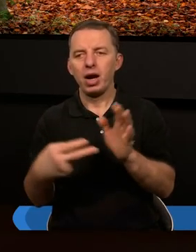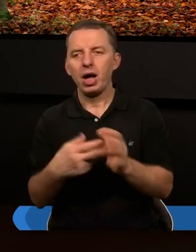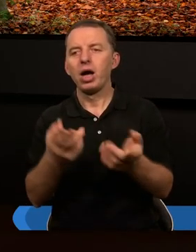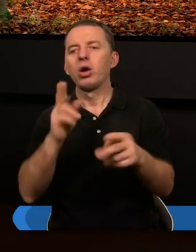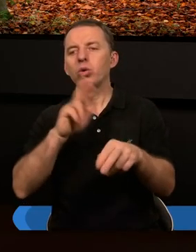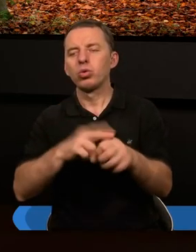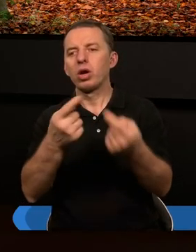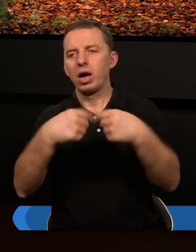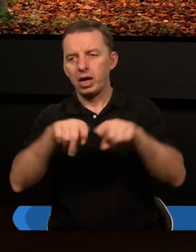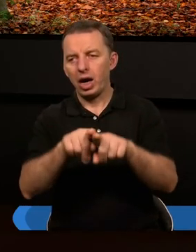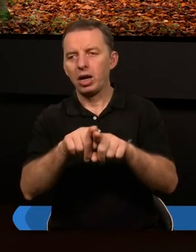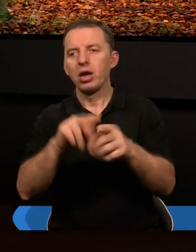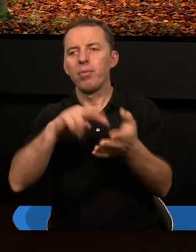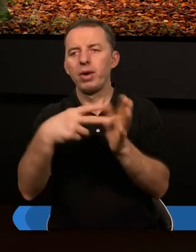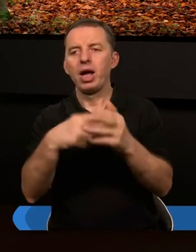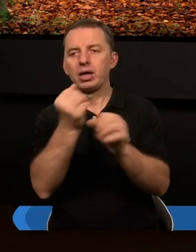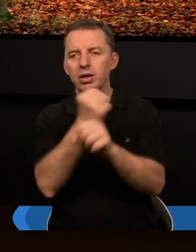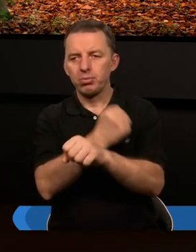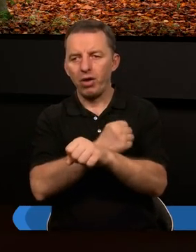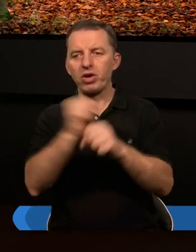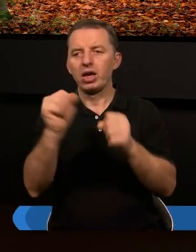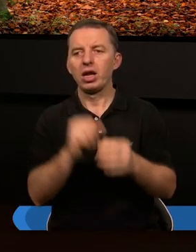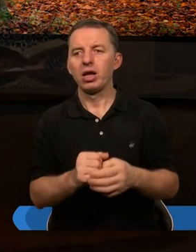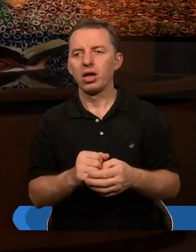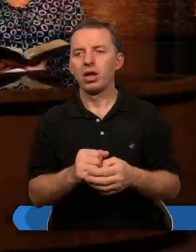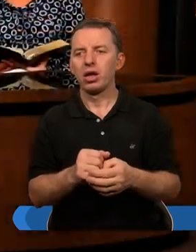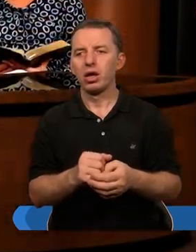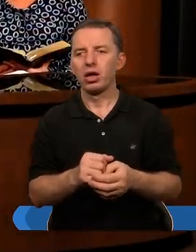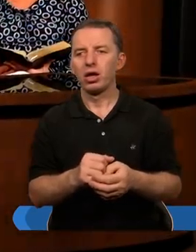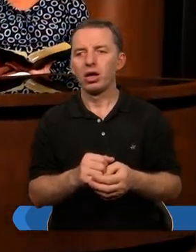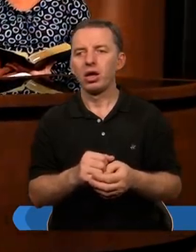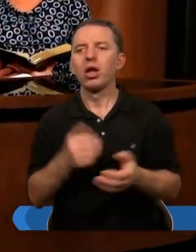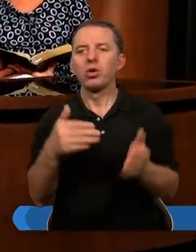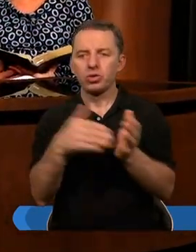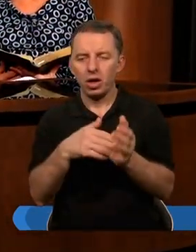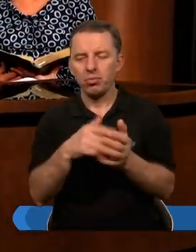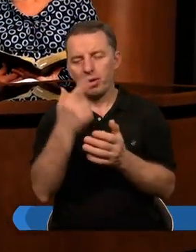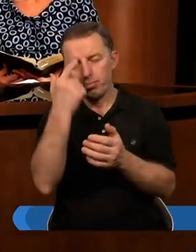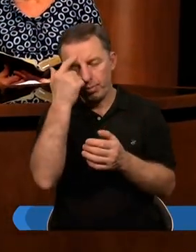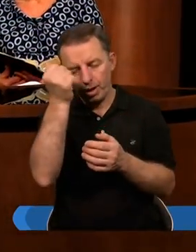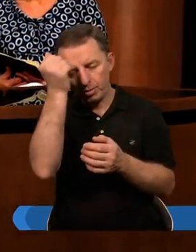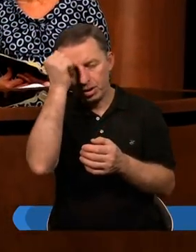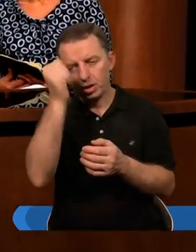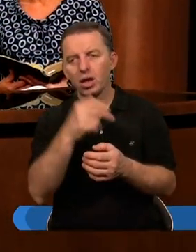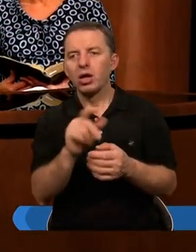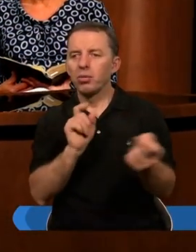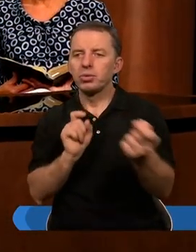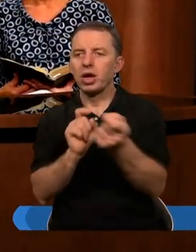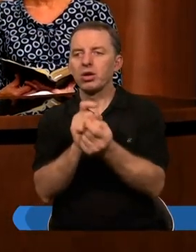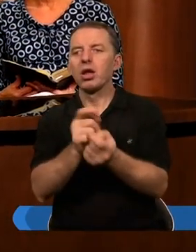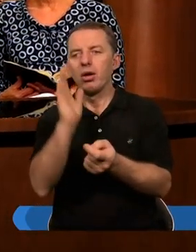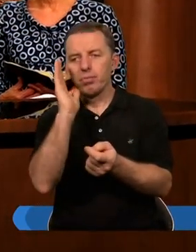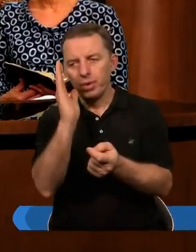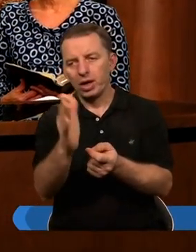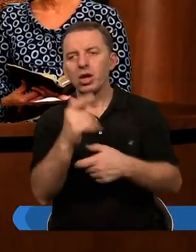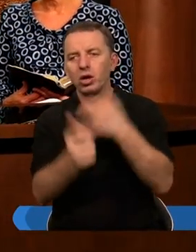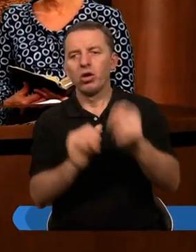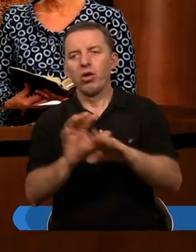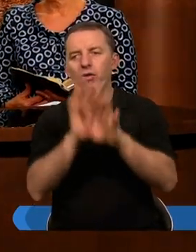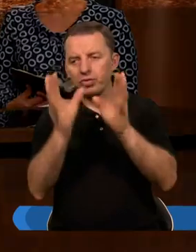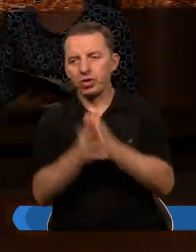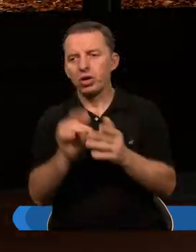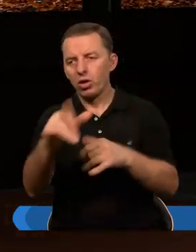realizuje. Plan zbawienia. Tak, tak. Natomiast trzeba nam pamiętać, że przeciwnik niestety będzie robił